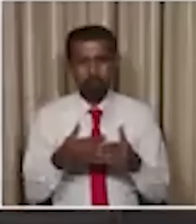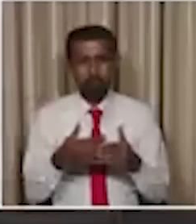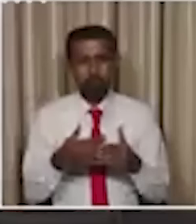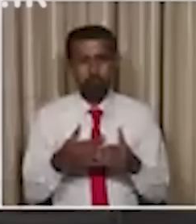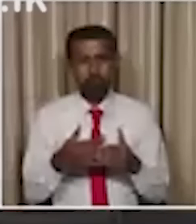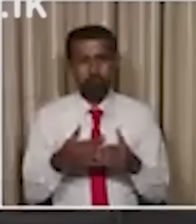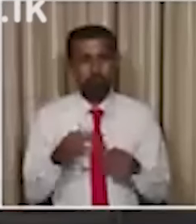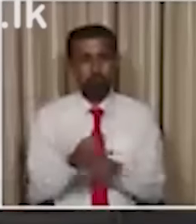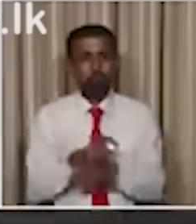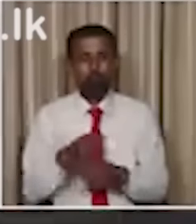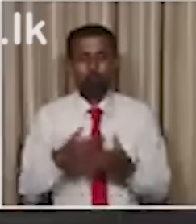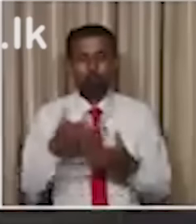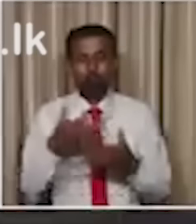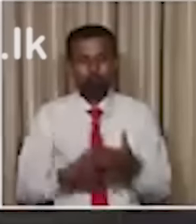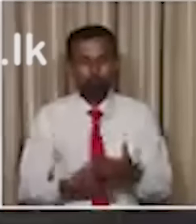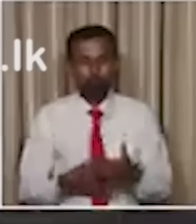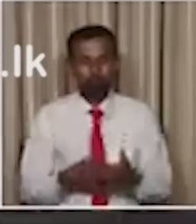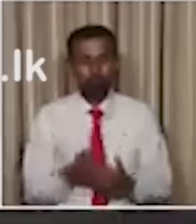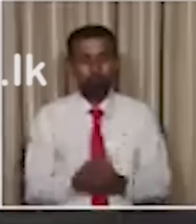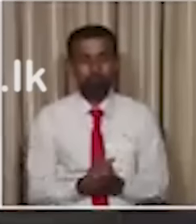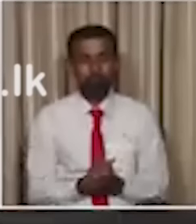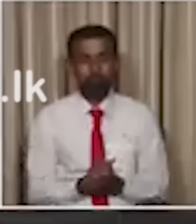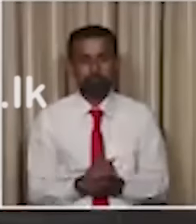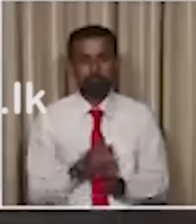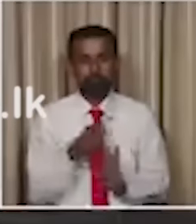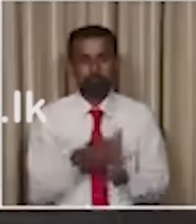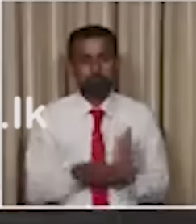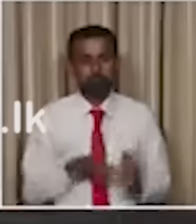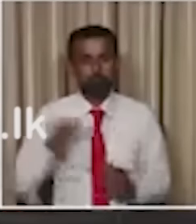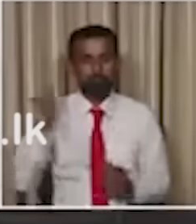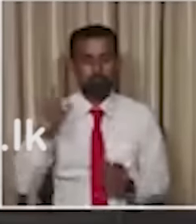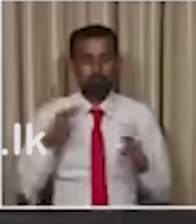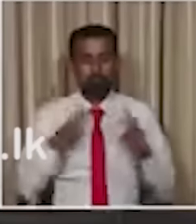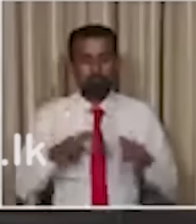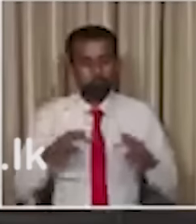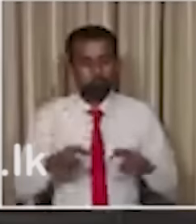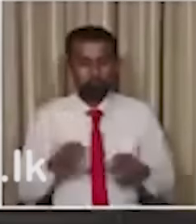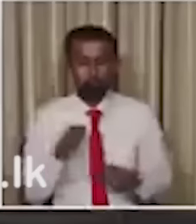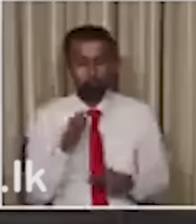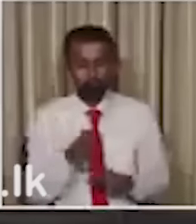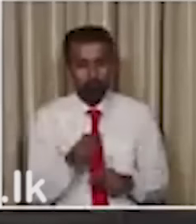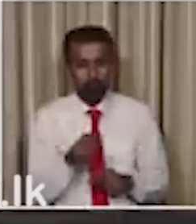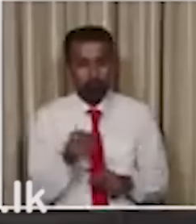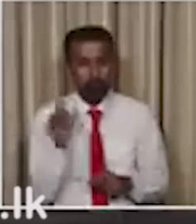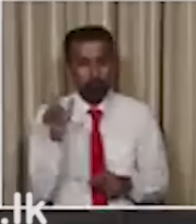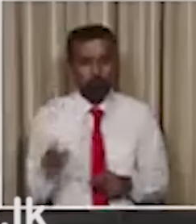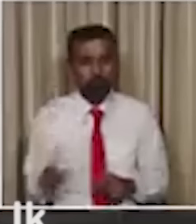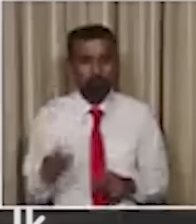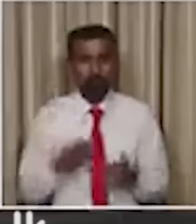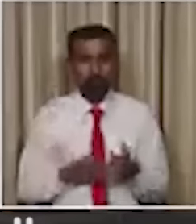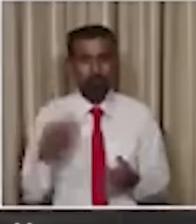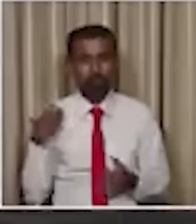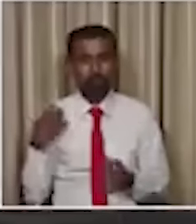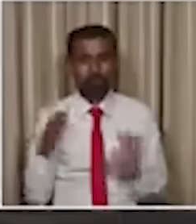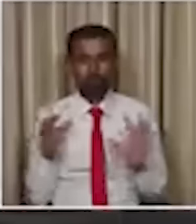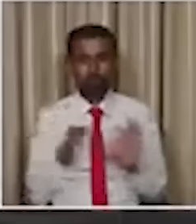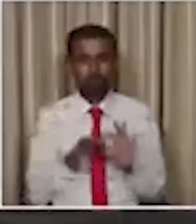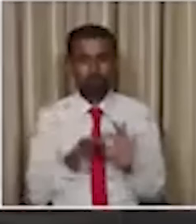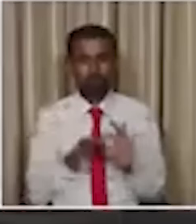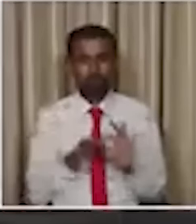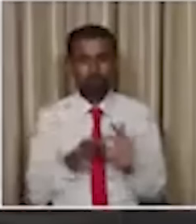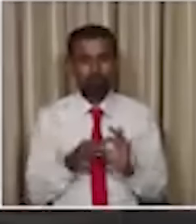කිසිදු කොමිෂන් වාර්තාවකින් හෝ දේශීය හෝ විදේශීය පරීක්ෂණයකට මෙතුමා සහරන් සමග සම්බන්ධ බවට